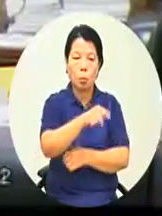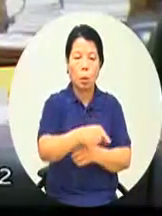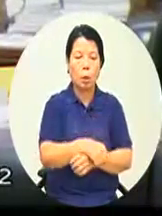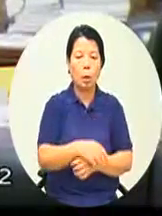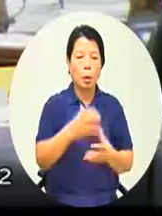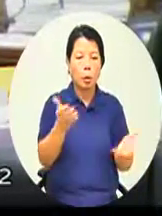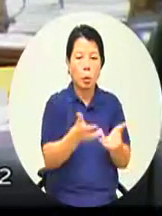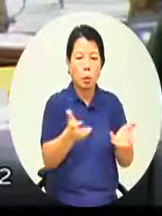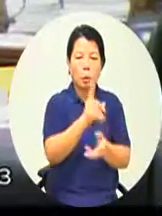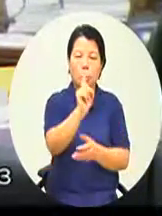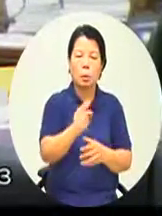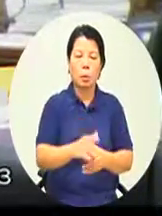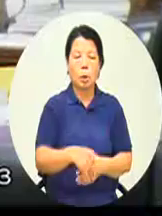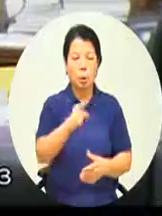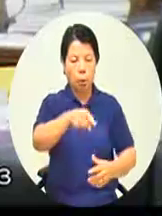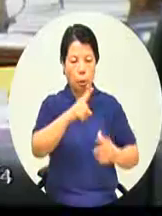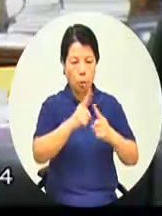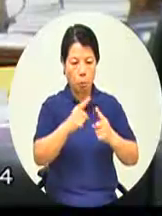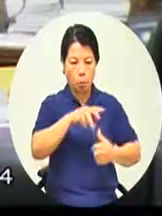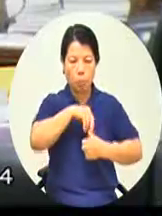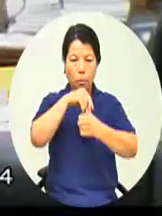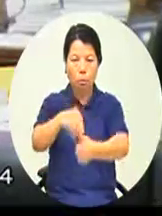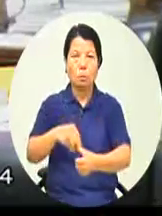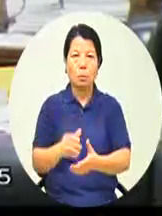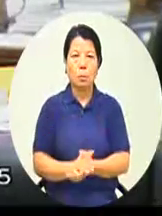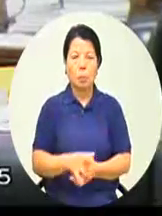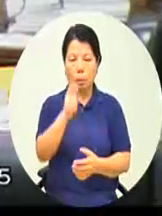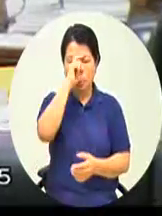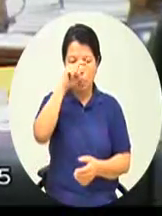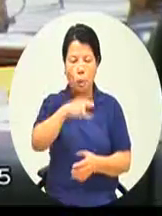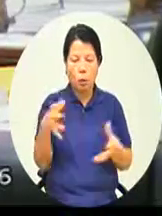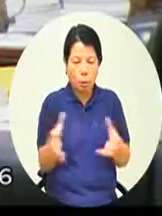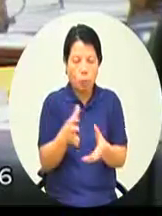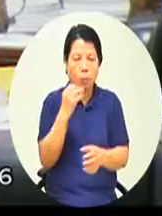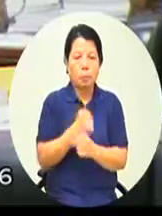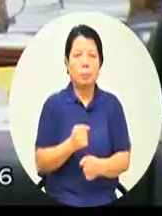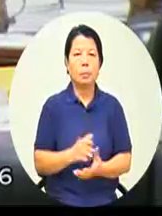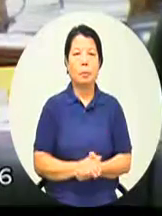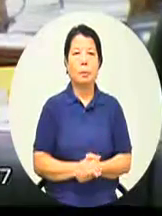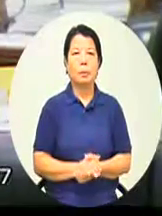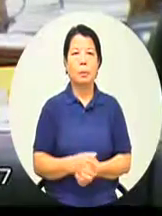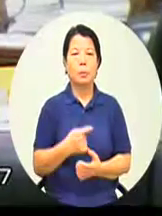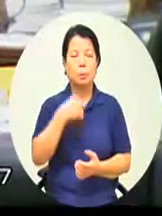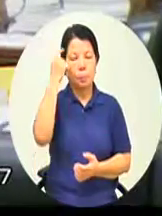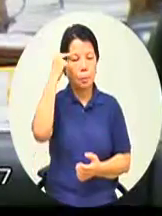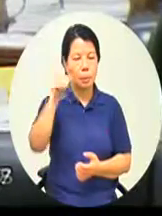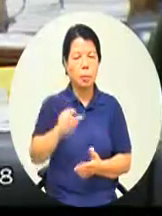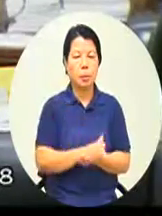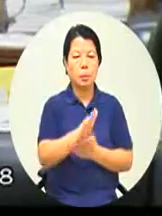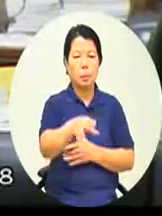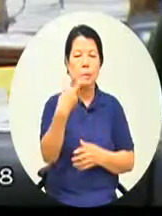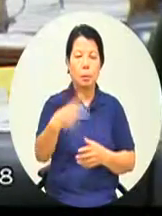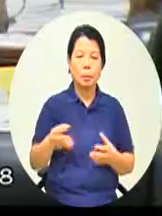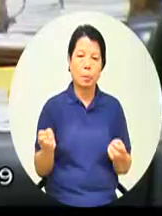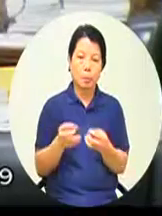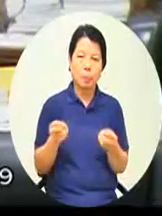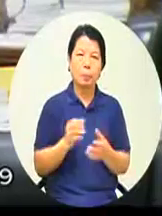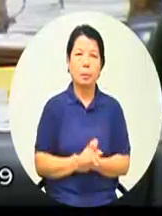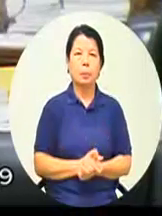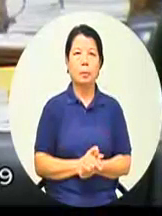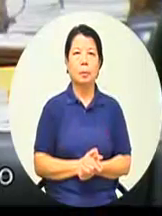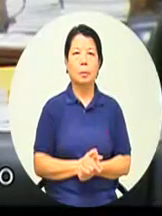但是那一些人的安置的部分也期望就是一并来做。我想这个是后续可以再讨论的，好不